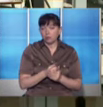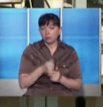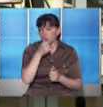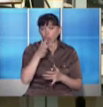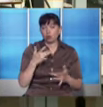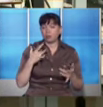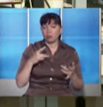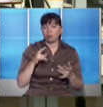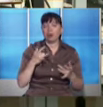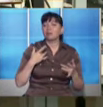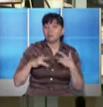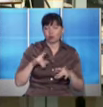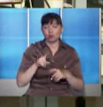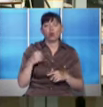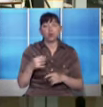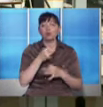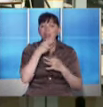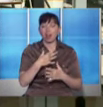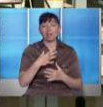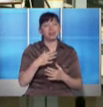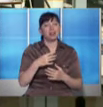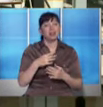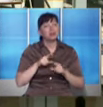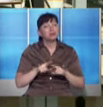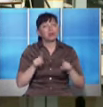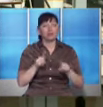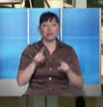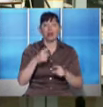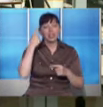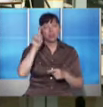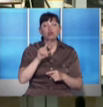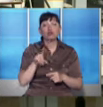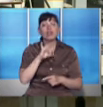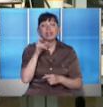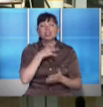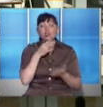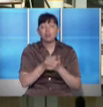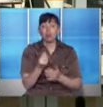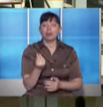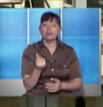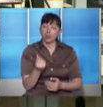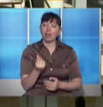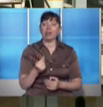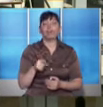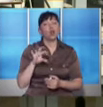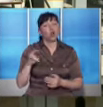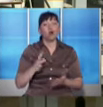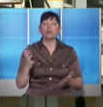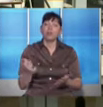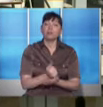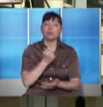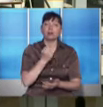Usatăi îi place să acrediteze ideea că din banii lui proprii a